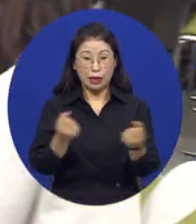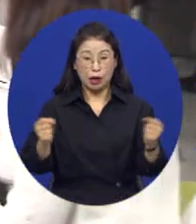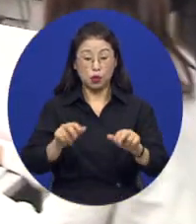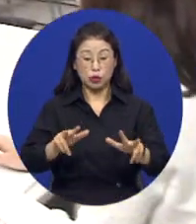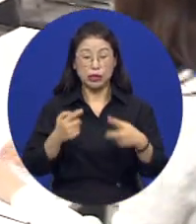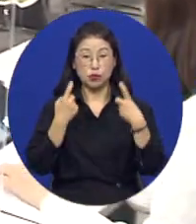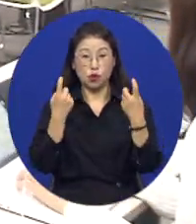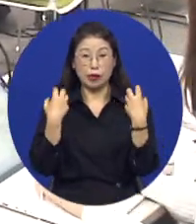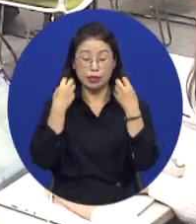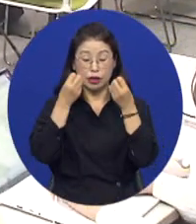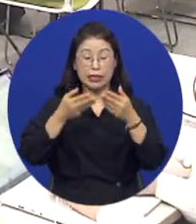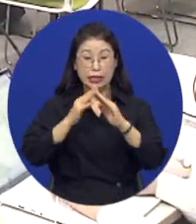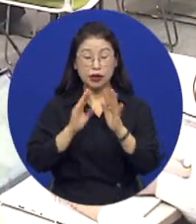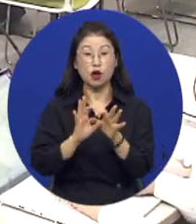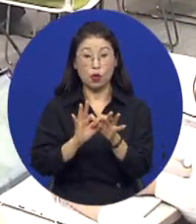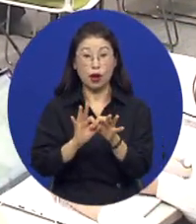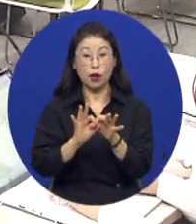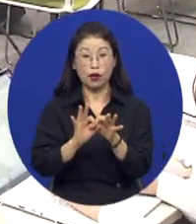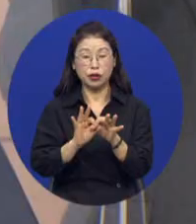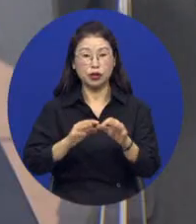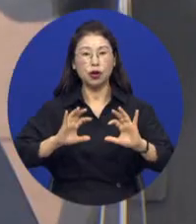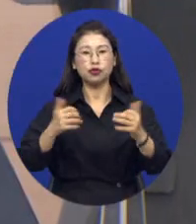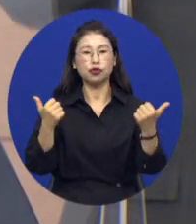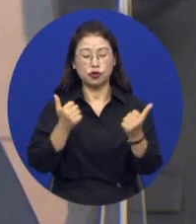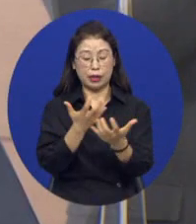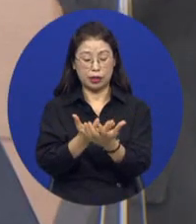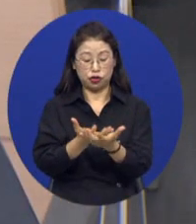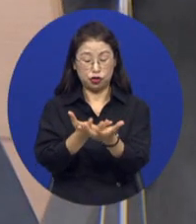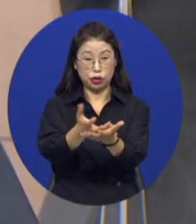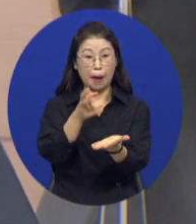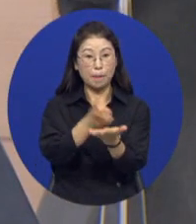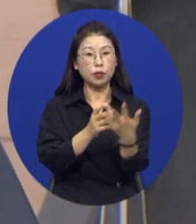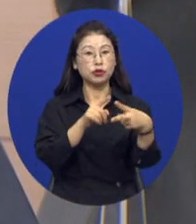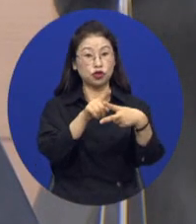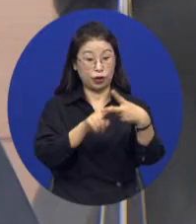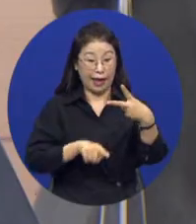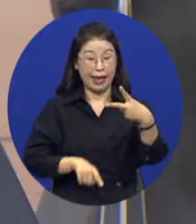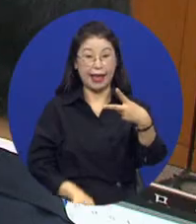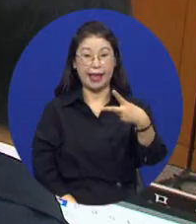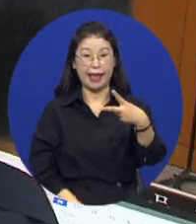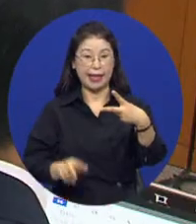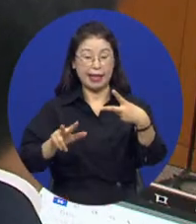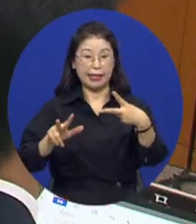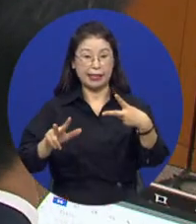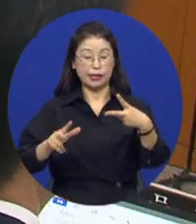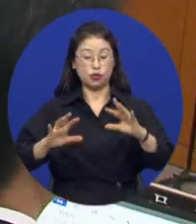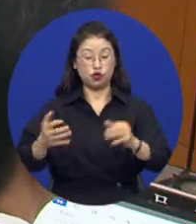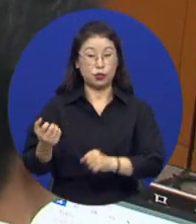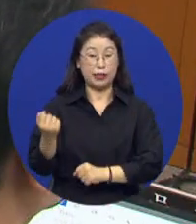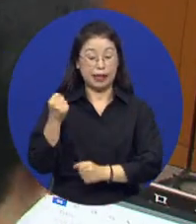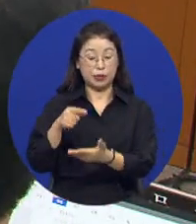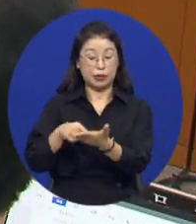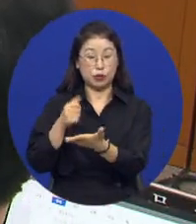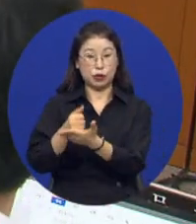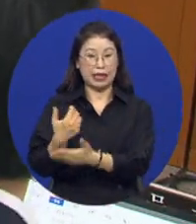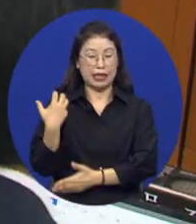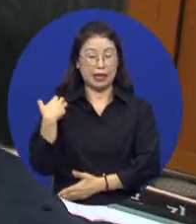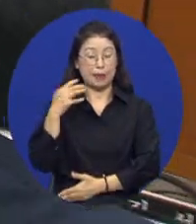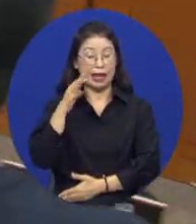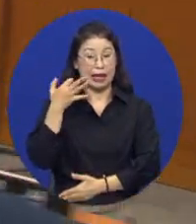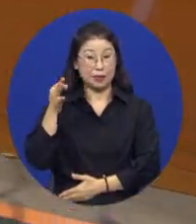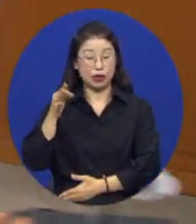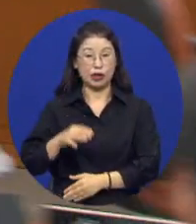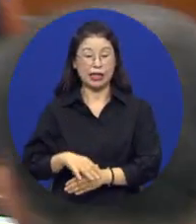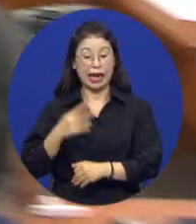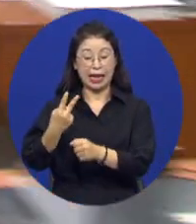현재 관광청 신설과 관련해 국회에 제출된 법안은 두 개. 현재 국민의힘 사무총장인 김석기